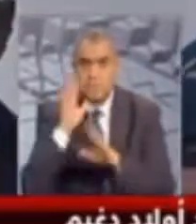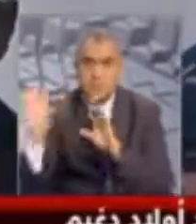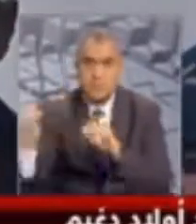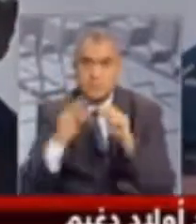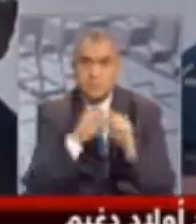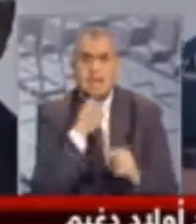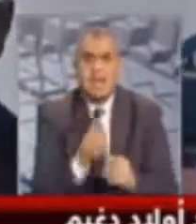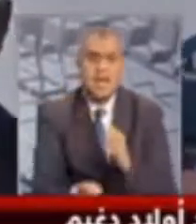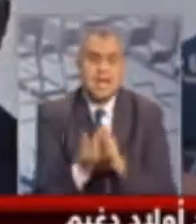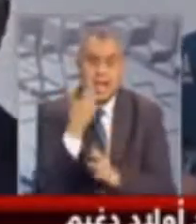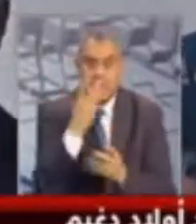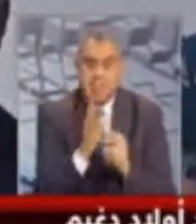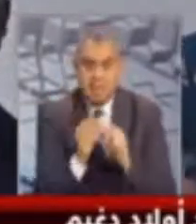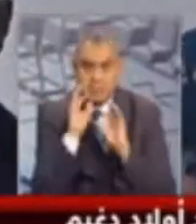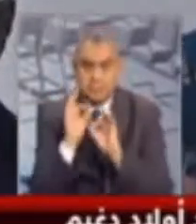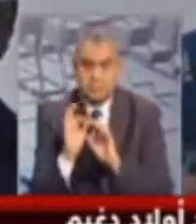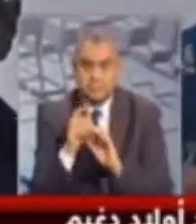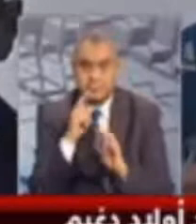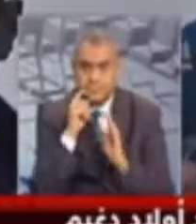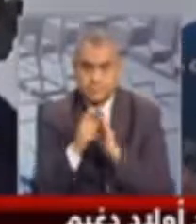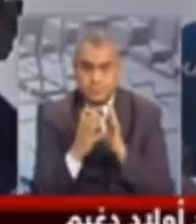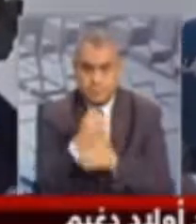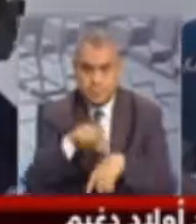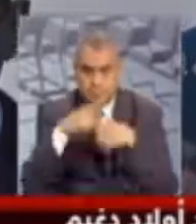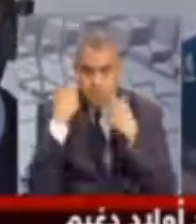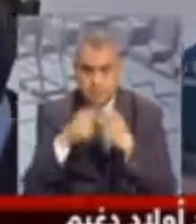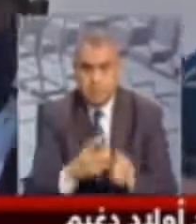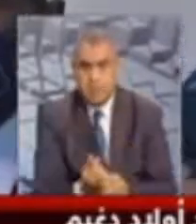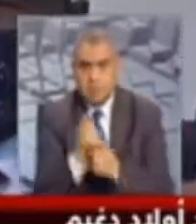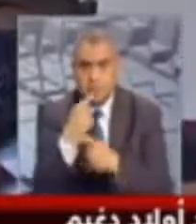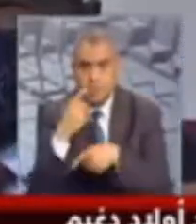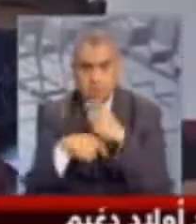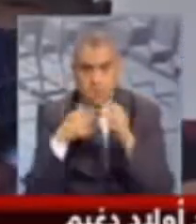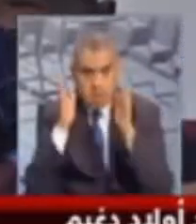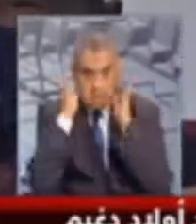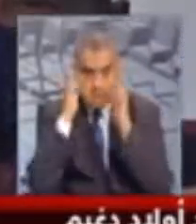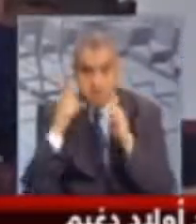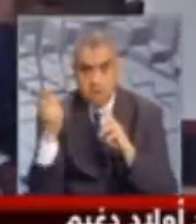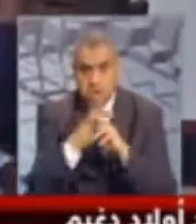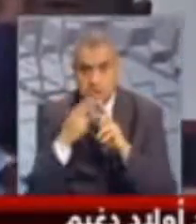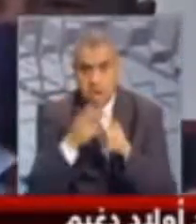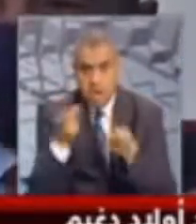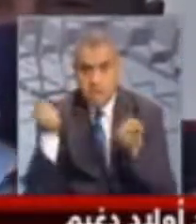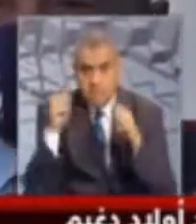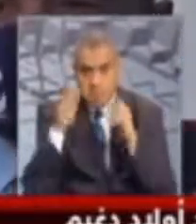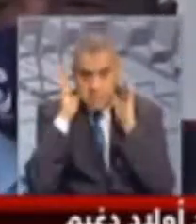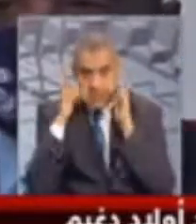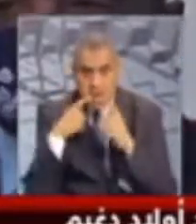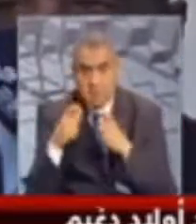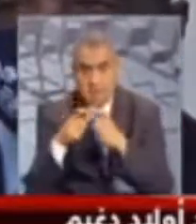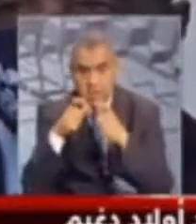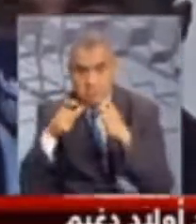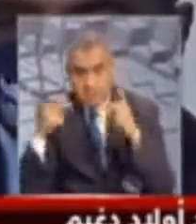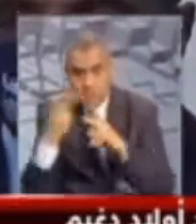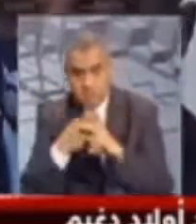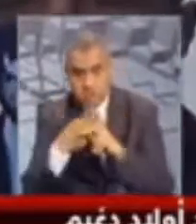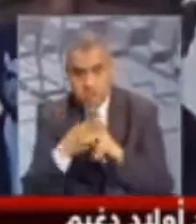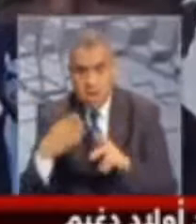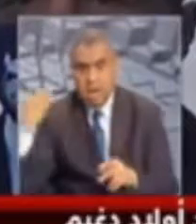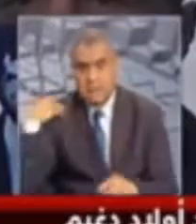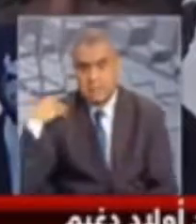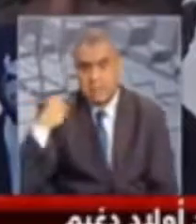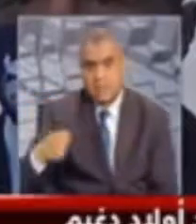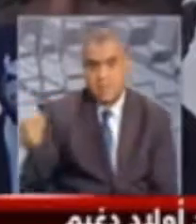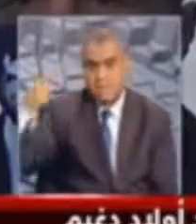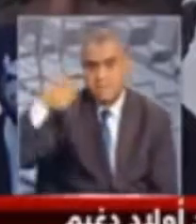الجنة. وسيظل هذا المسجد طالما صلى فيه الناس، كلما صلى فيه الناس أجرهم